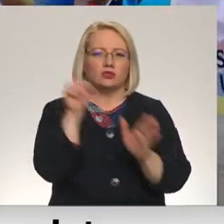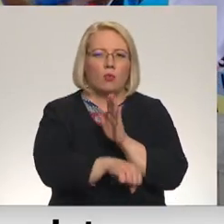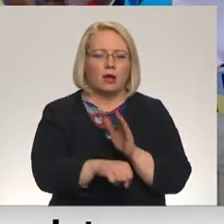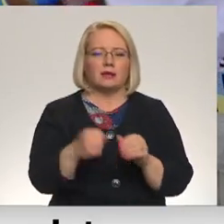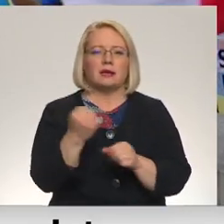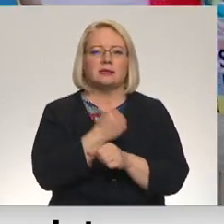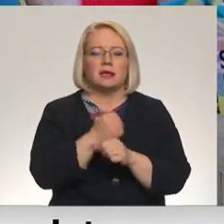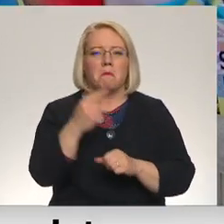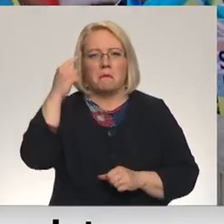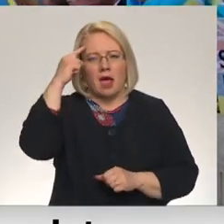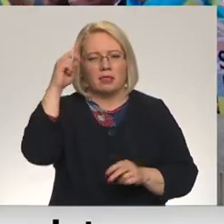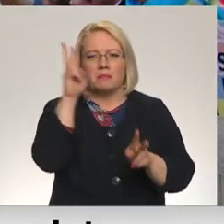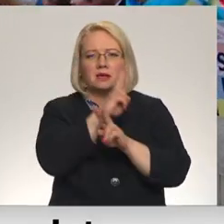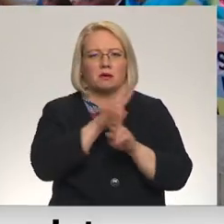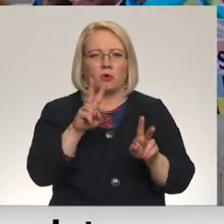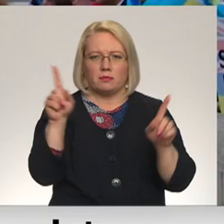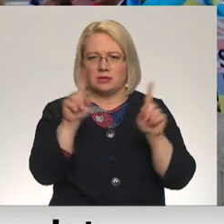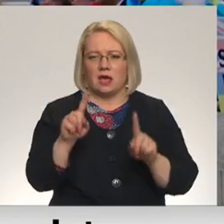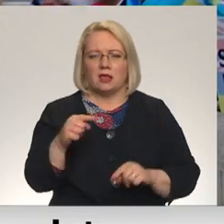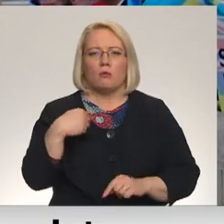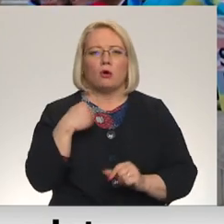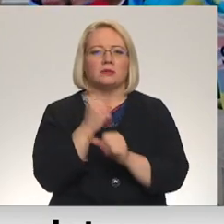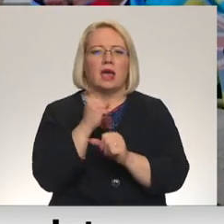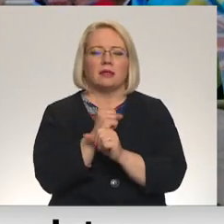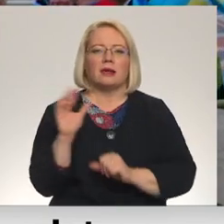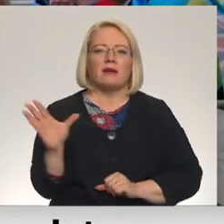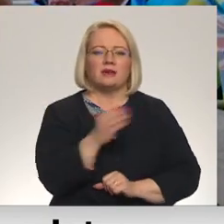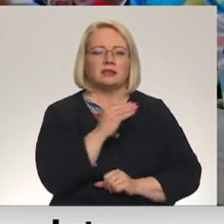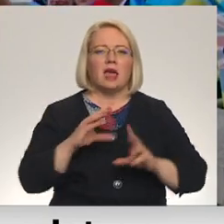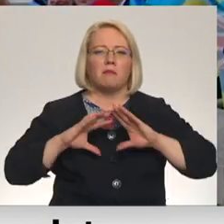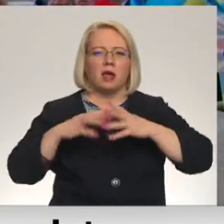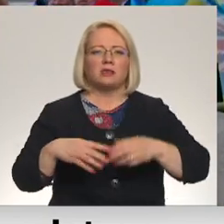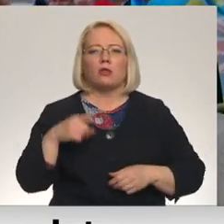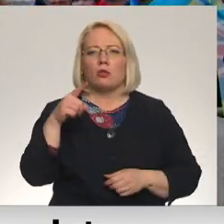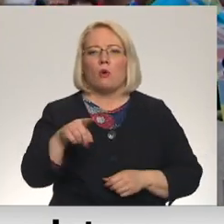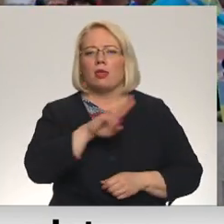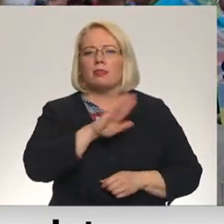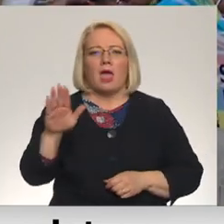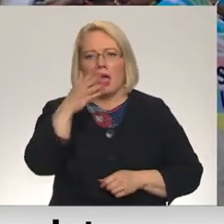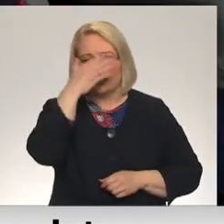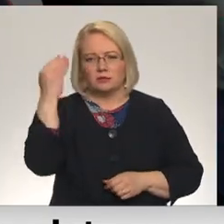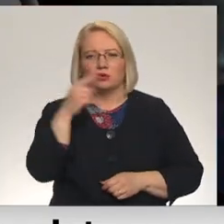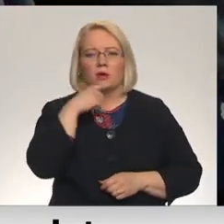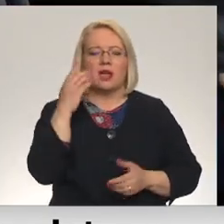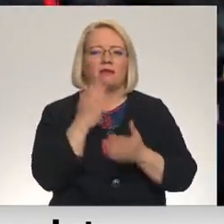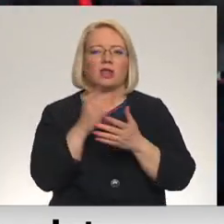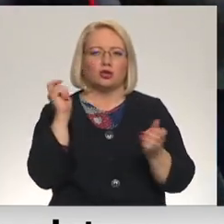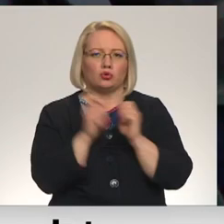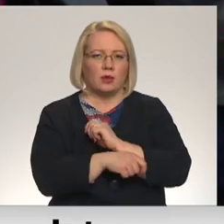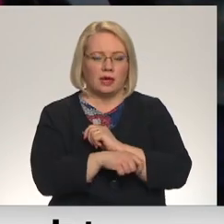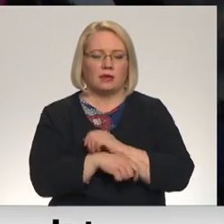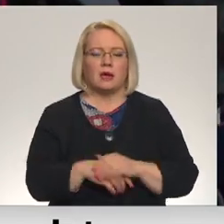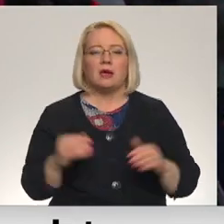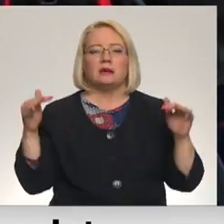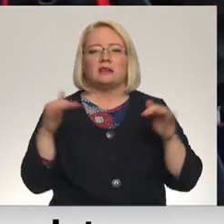izdarīts prātam neapsveramas lietas. Mums jādara viss, lai pasauli to neaizmirst un lai Krievija tiek sodīta.